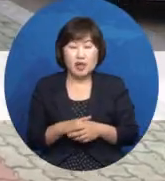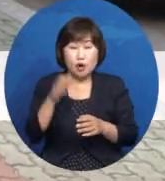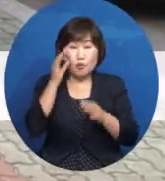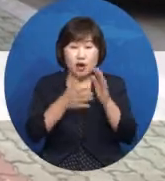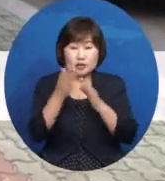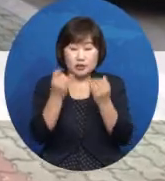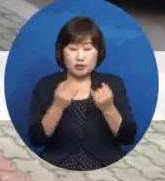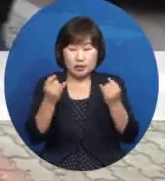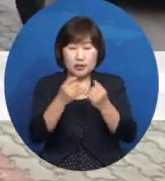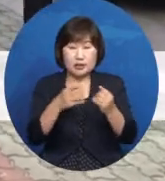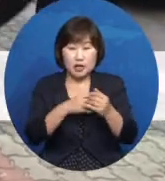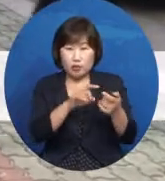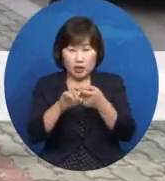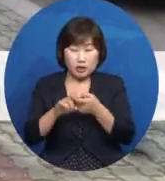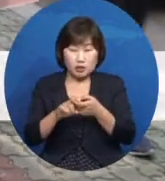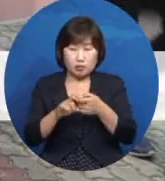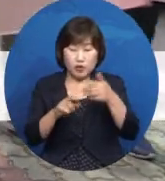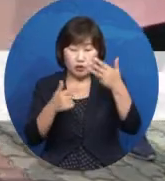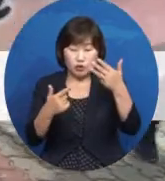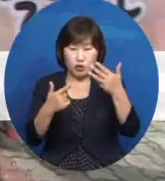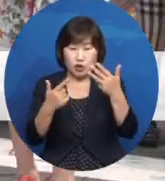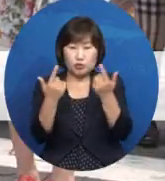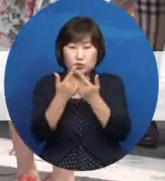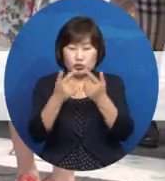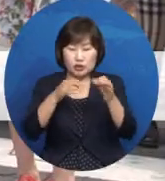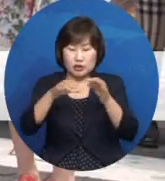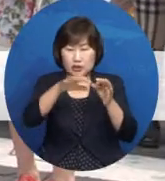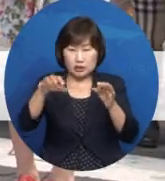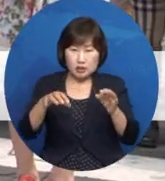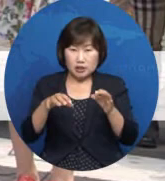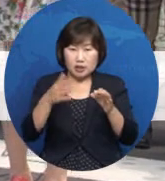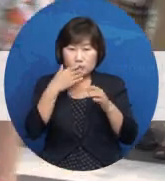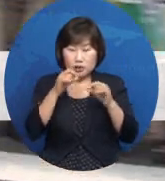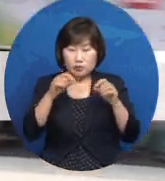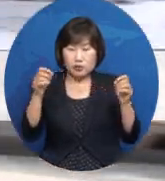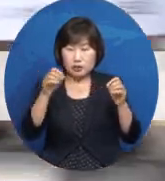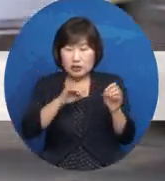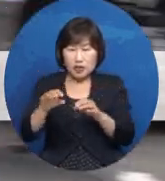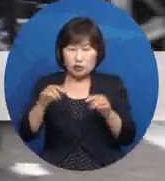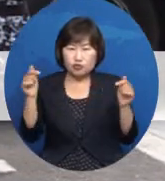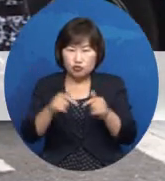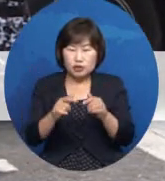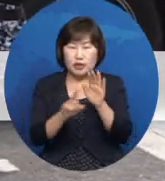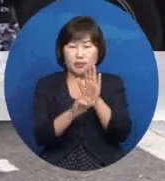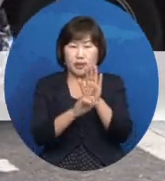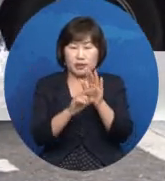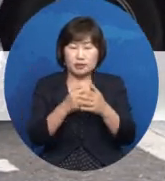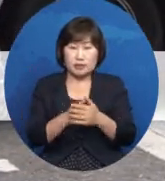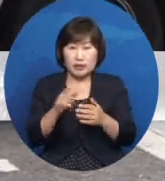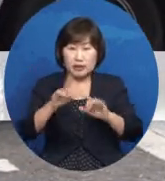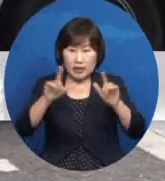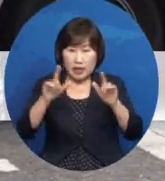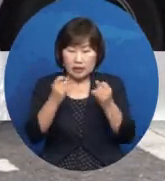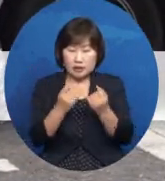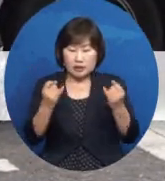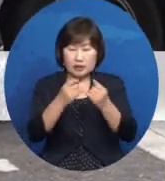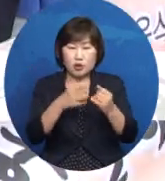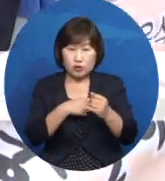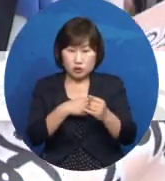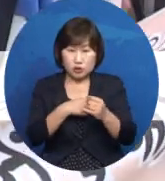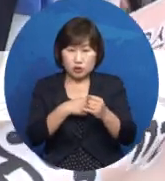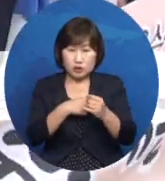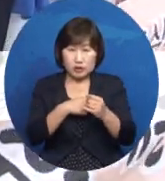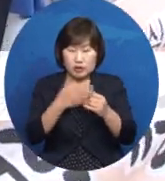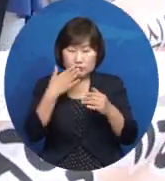포항시 여성단체협의회는 6일 북부시장 일대에서 음식물 쓰레기 줄이기 캠페인을 가졌습니다. 이날 여성단체 회원들은 음식물